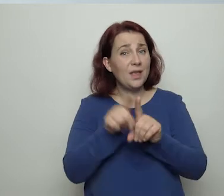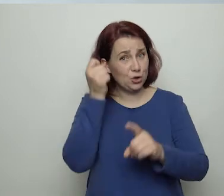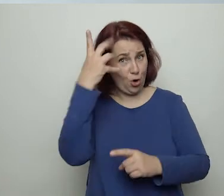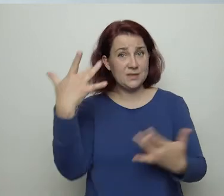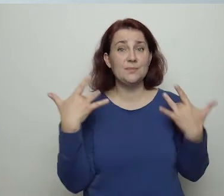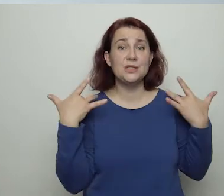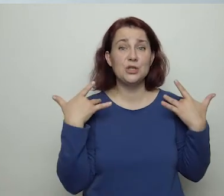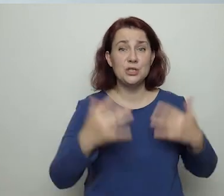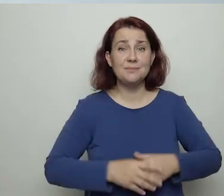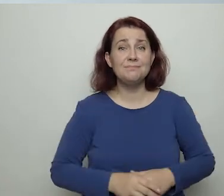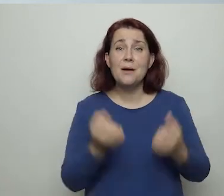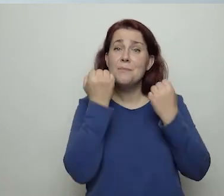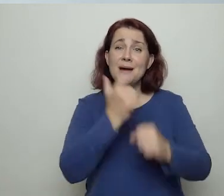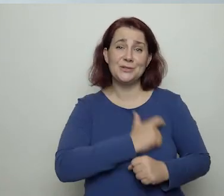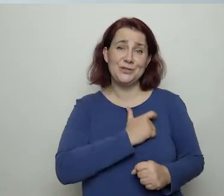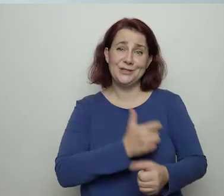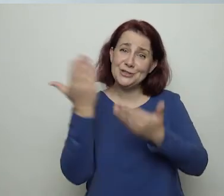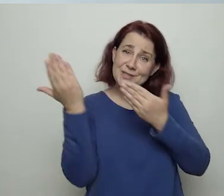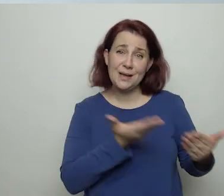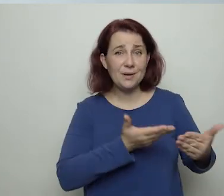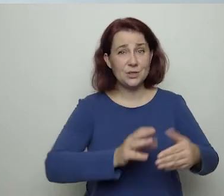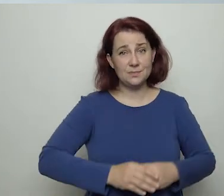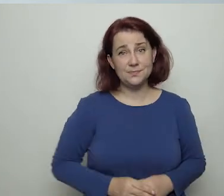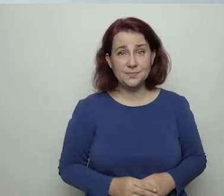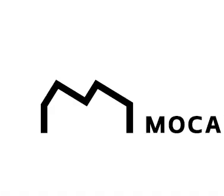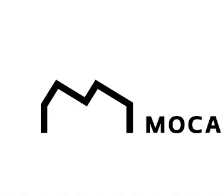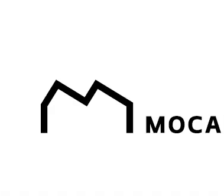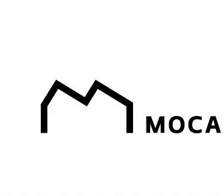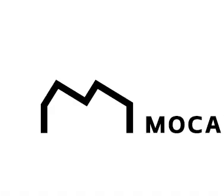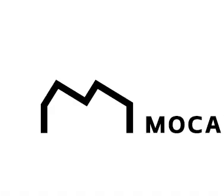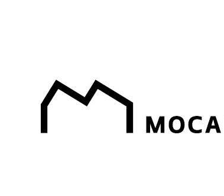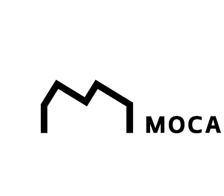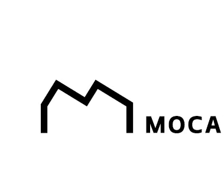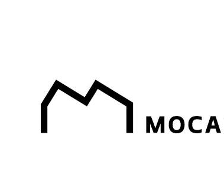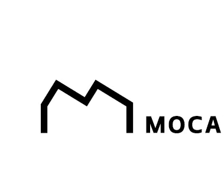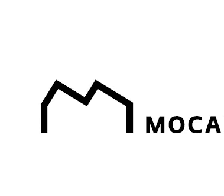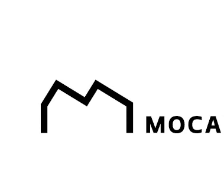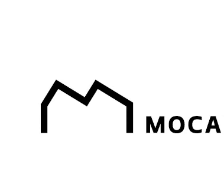koncepcję życia bardzo bardzo serdecznie zapraszam pa